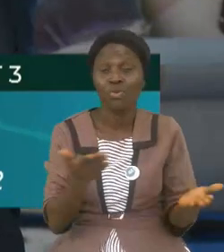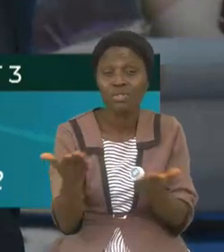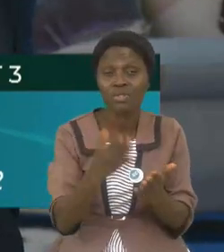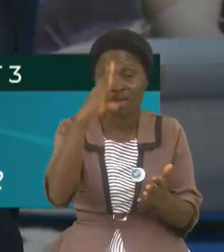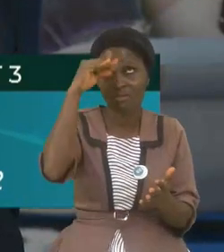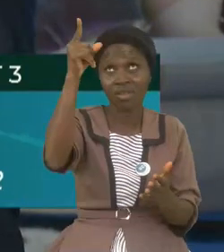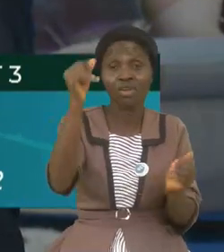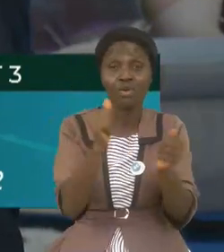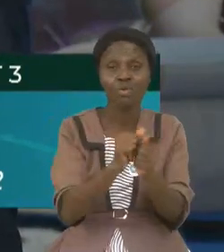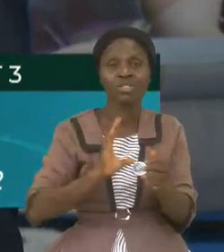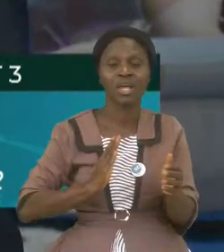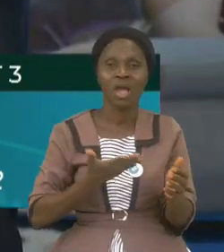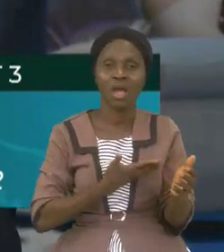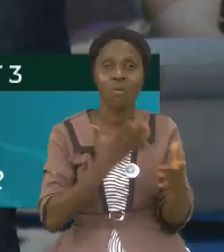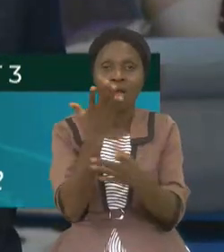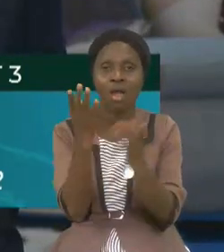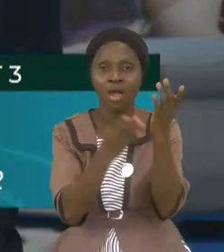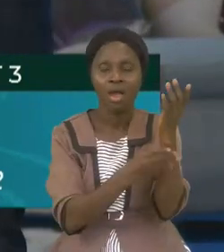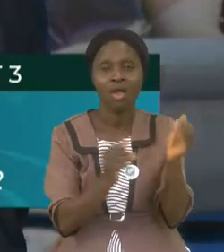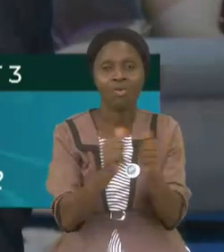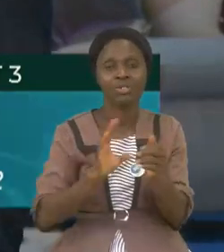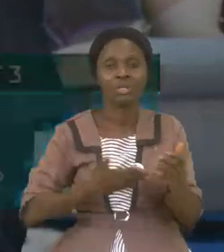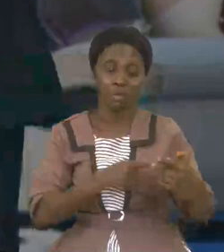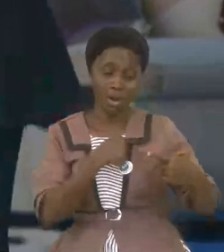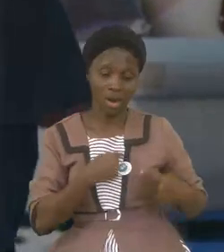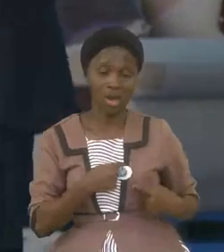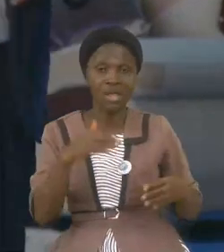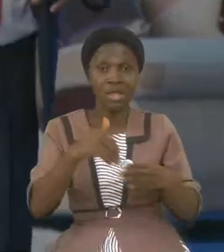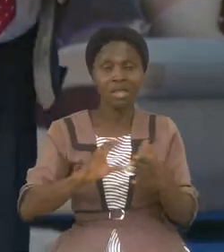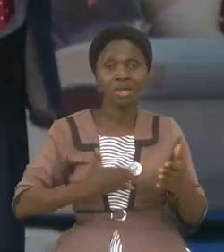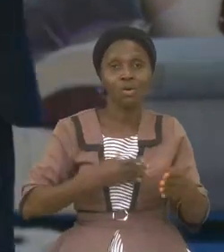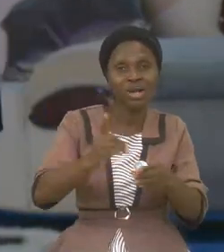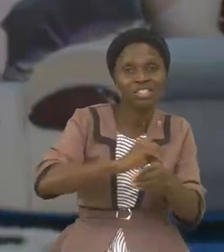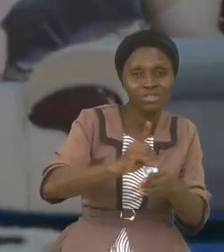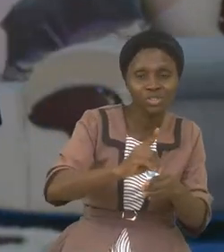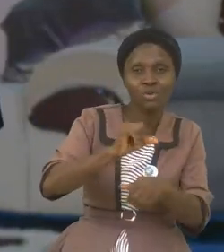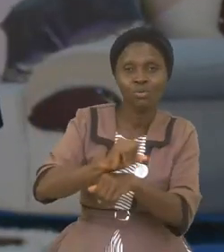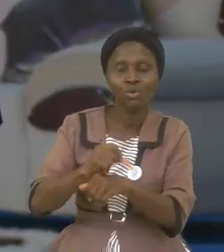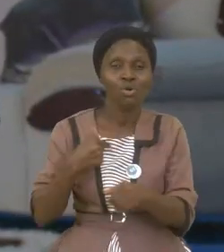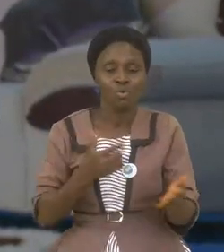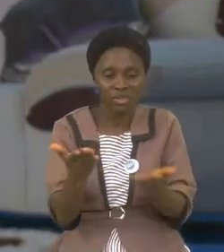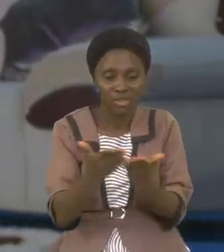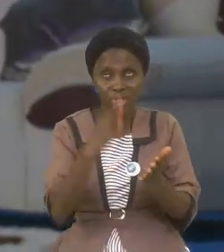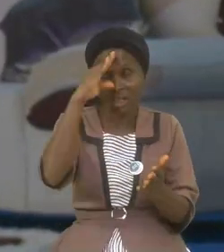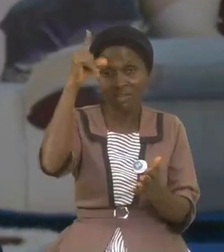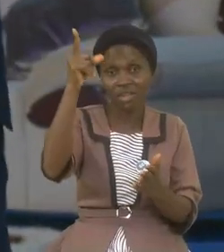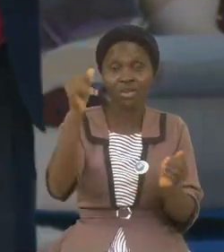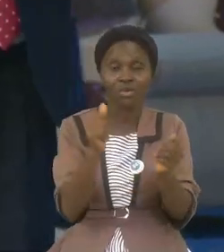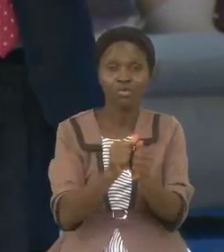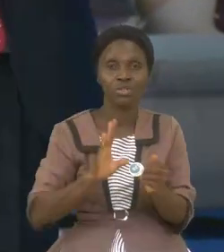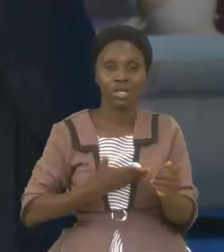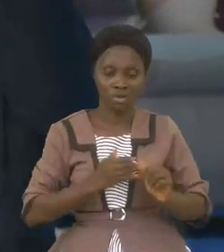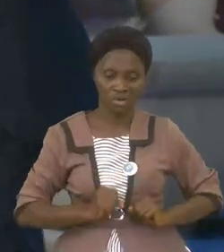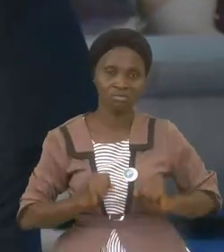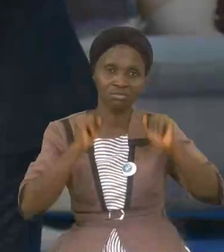notre esprit. Le Dieu que nous le servons de nos mains. Nous le servons avec